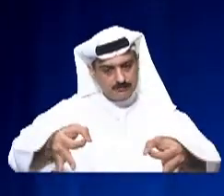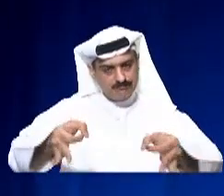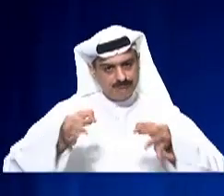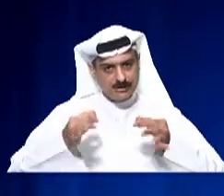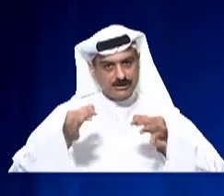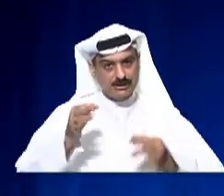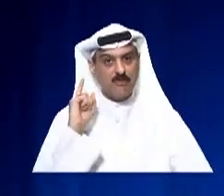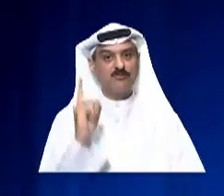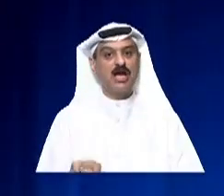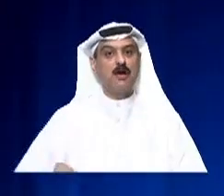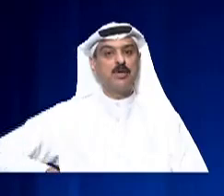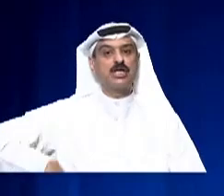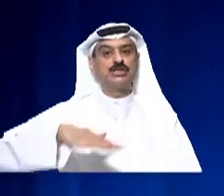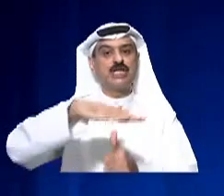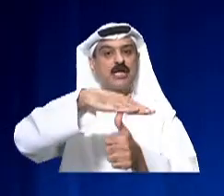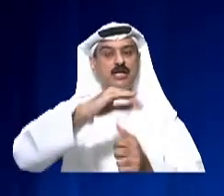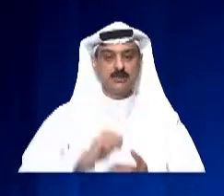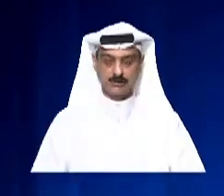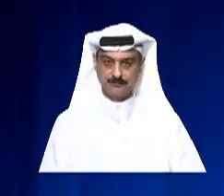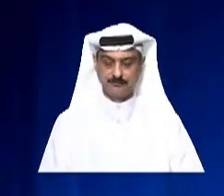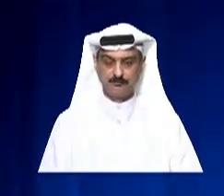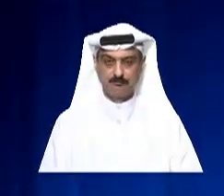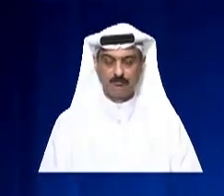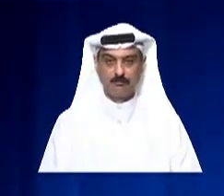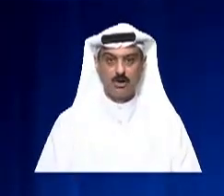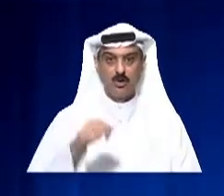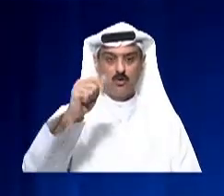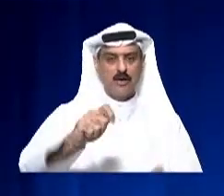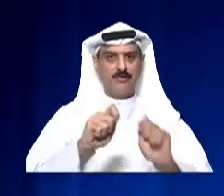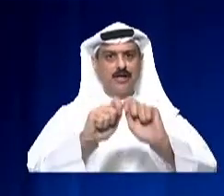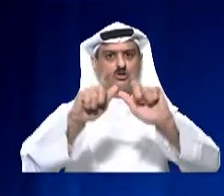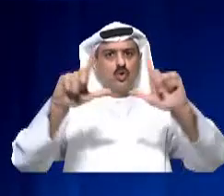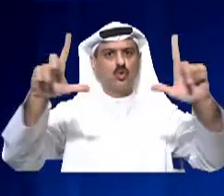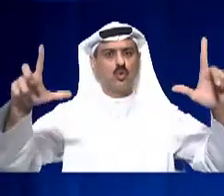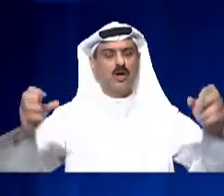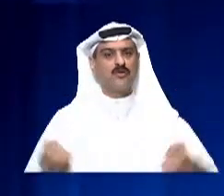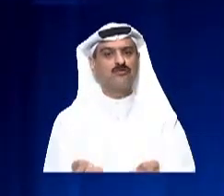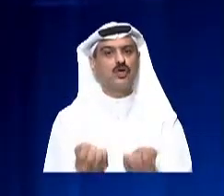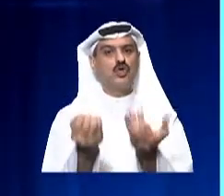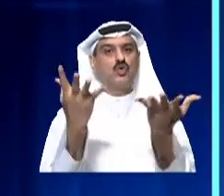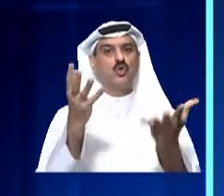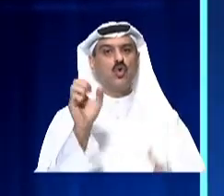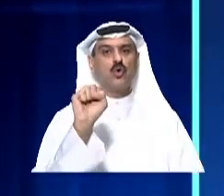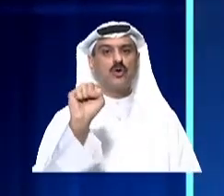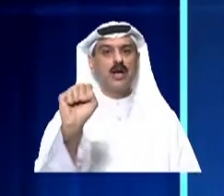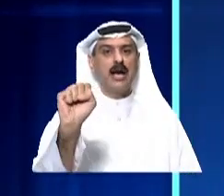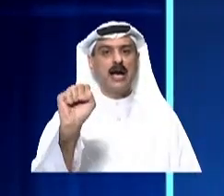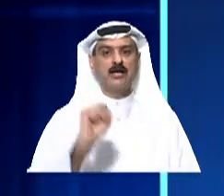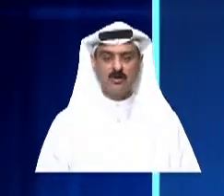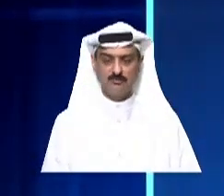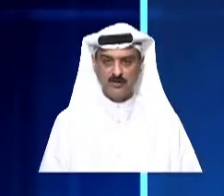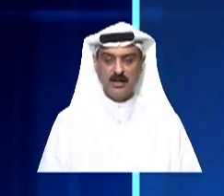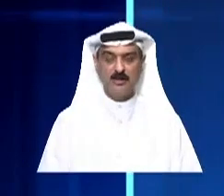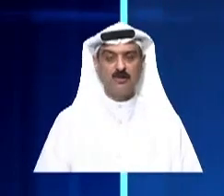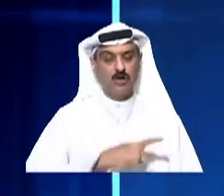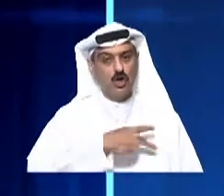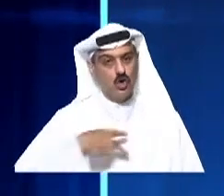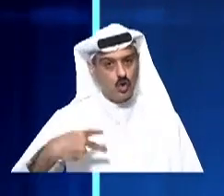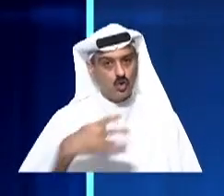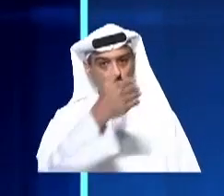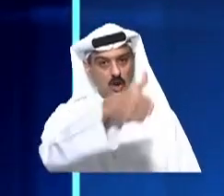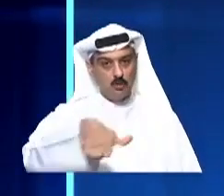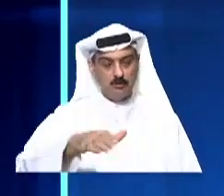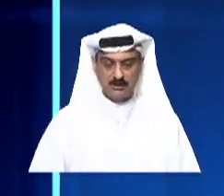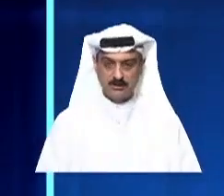التوجيهات وأنها ستكون نبراسا هاديا للسلطتين التشريعية والتنفيذية في عملهما،